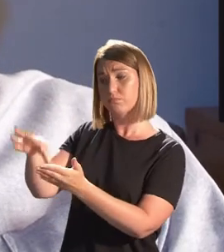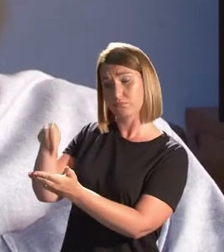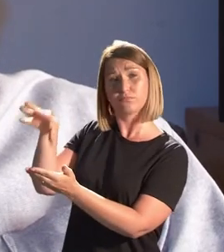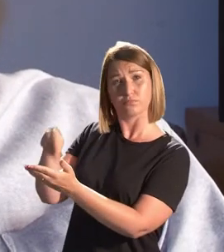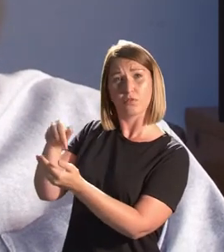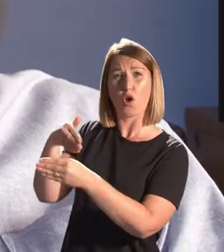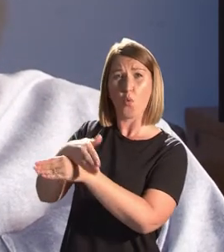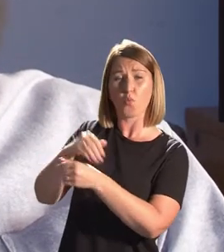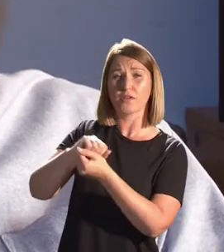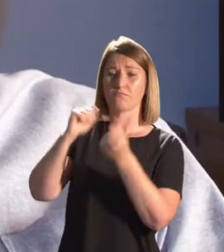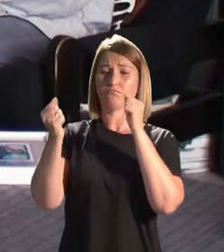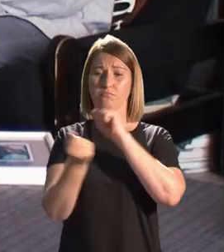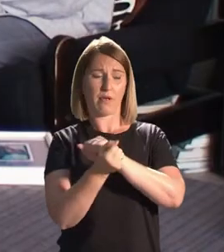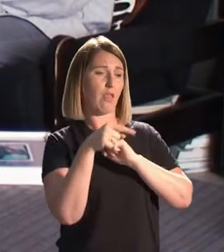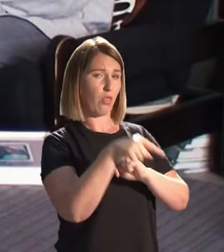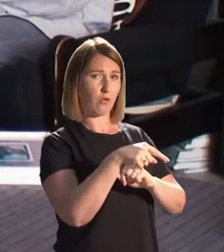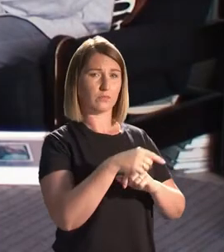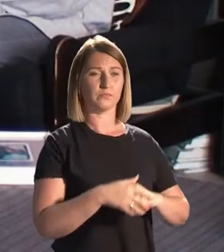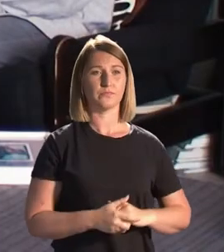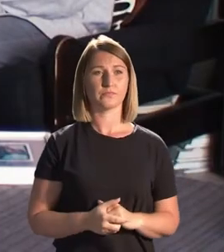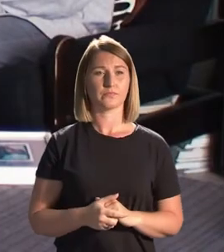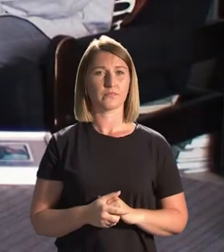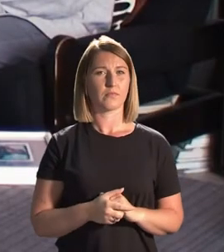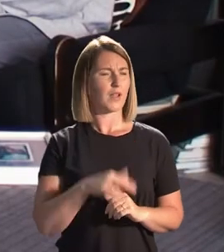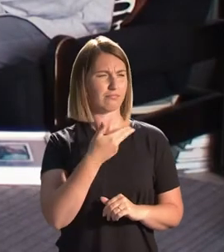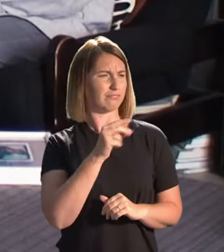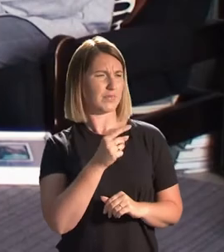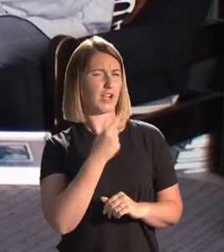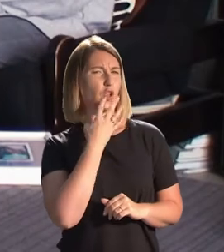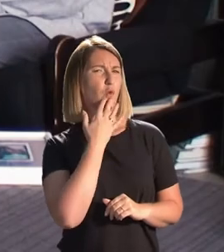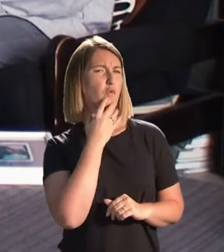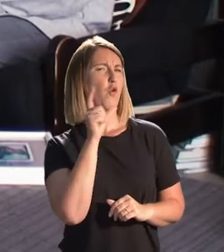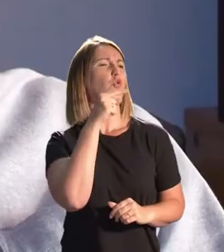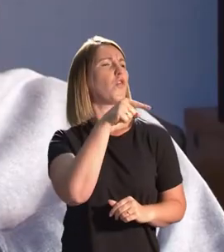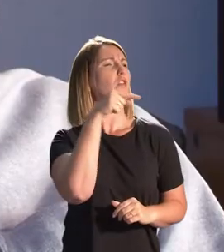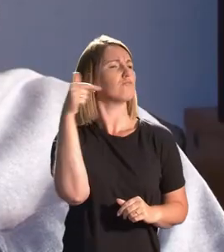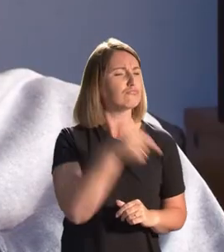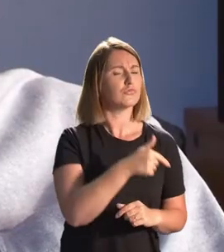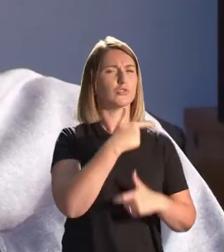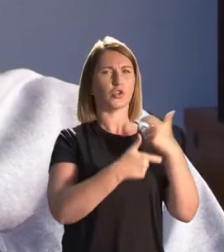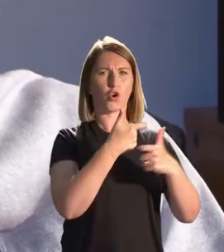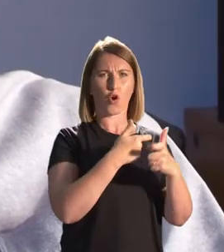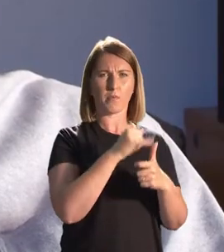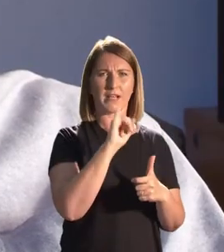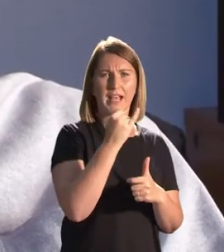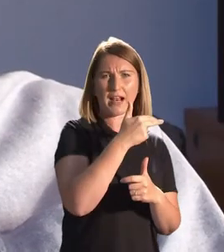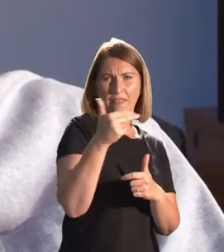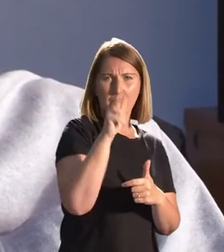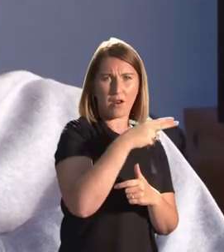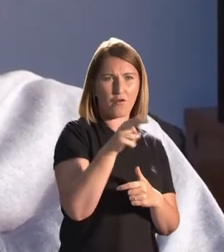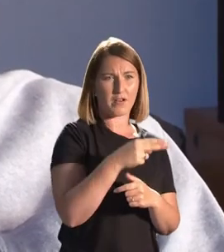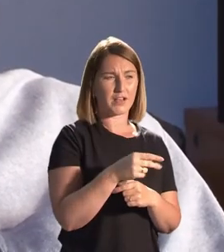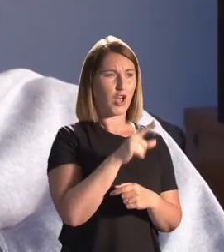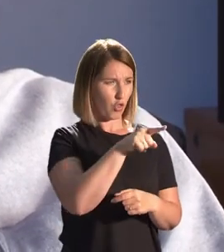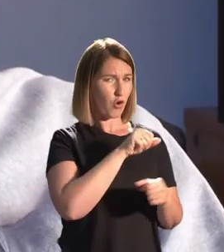mezotint, także na tym to polega. Nikt panu nigdy nie narzucał tematów, co ma pan malować? Tego nigdy nie było, nie doznałem. Duża